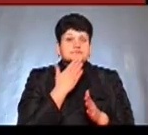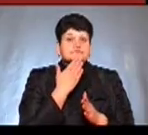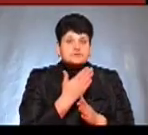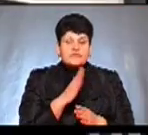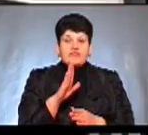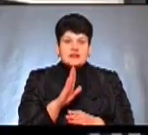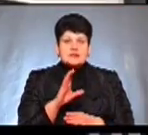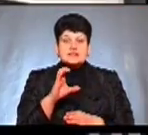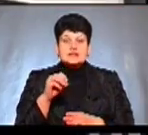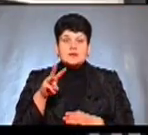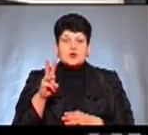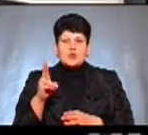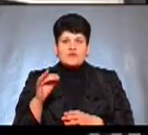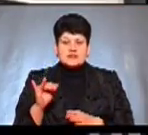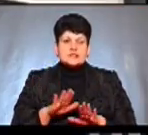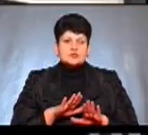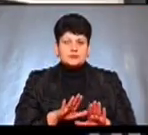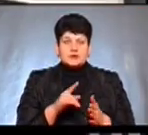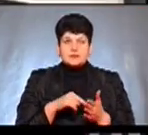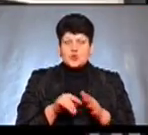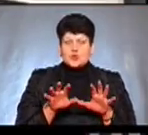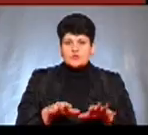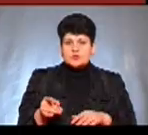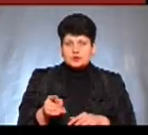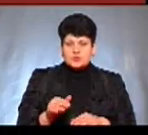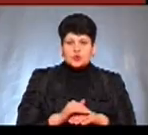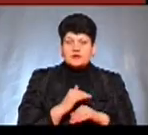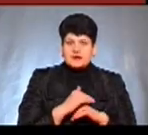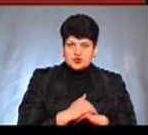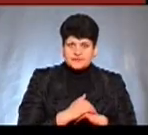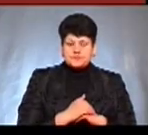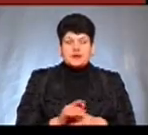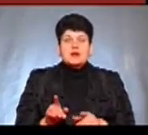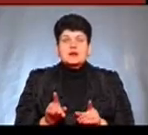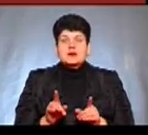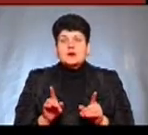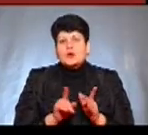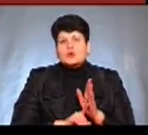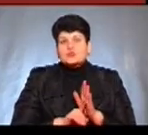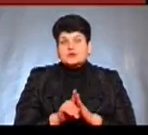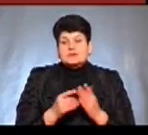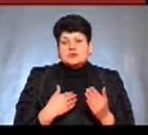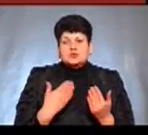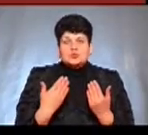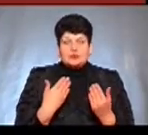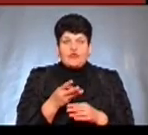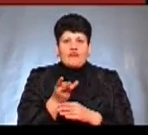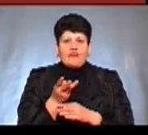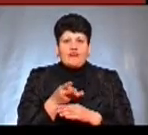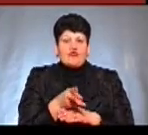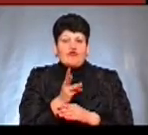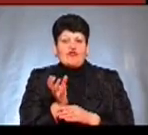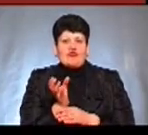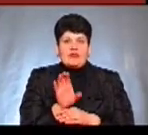Владислава Стемковського, заступника міського голови Тернополя. Доброго вечора. Добрий вечір. Ну, тож, власне, хочу, щоб ми розпочали нашу розмову із відеокоментаря міського